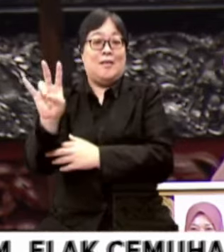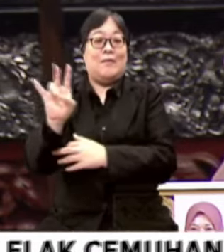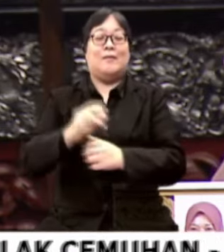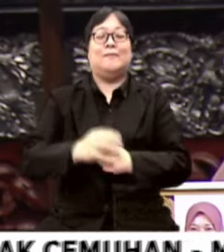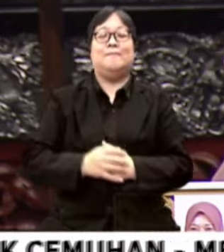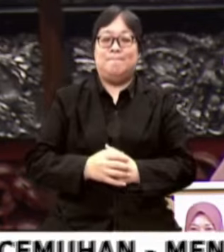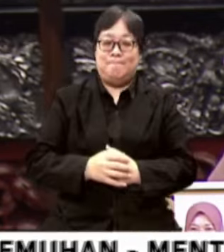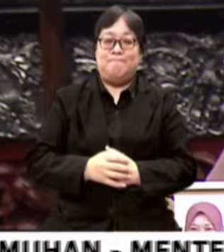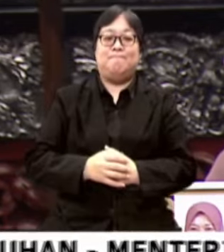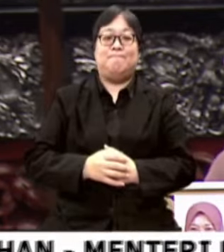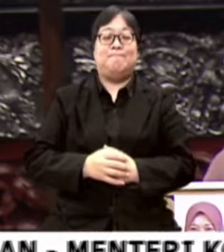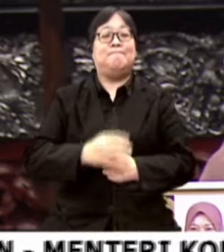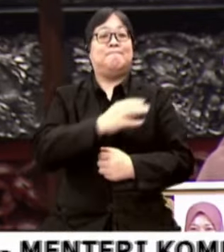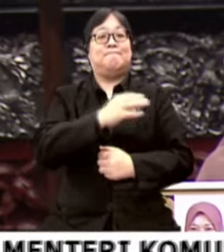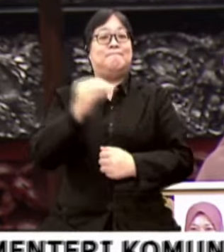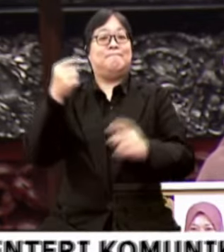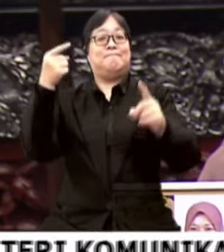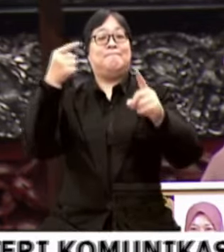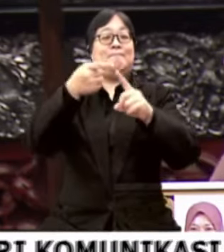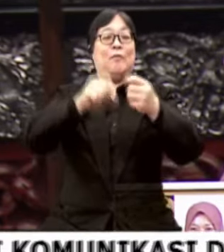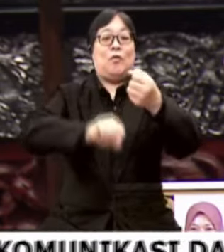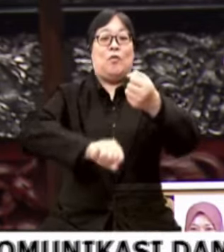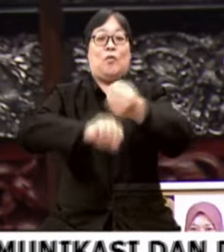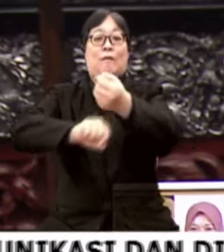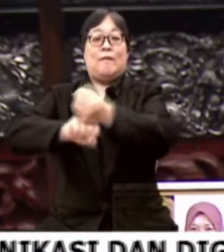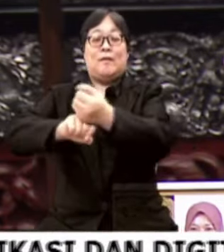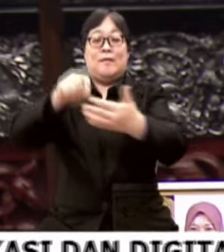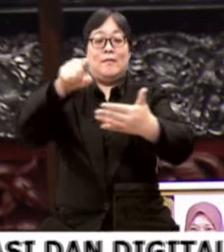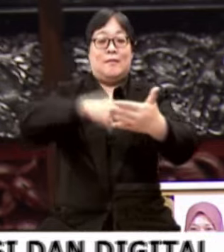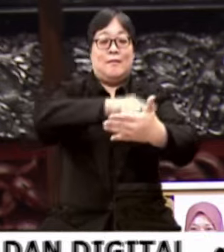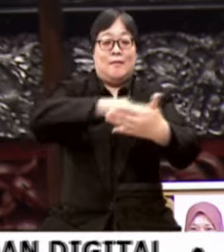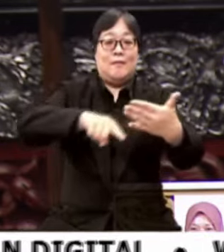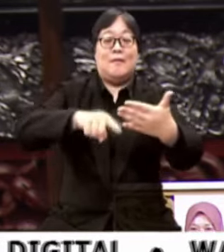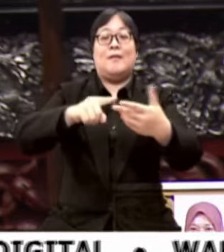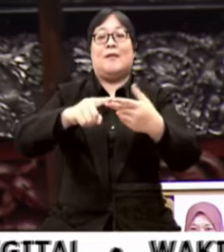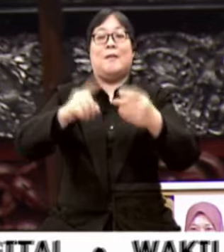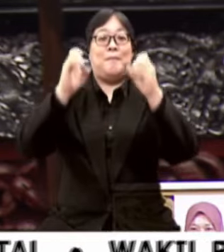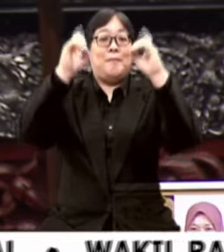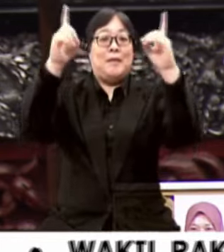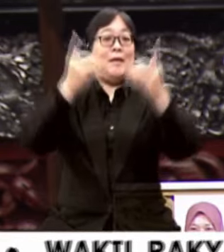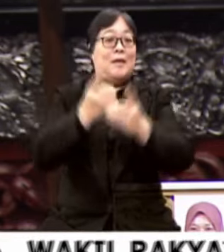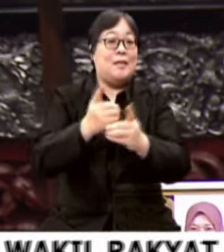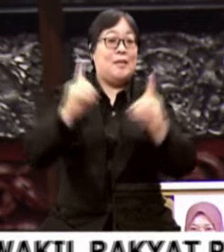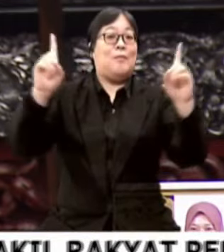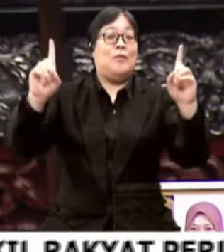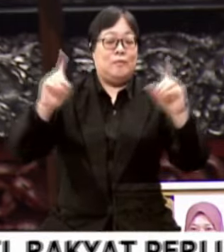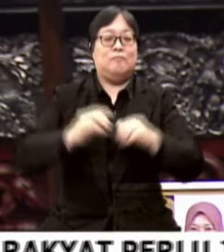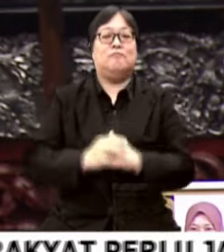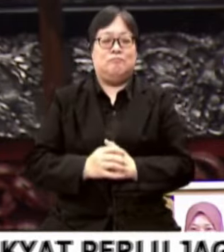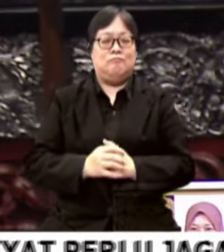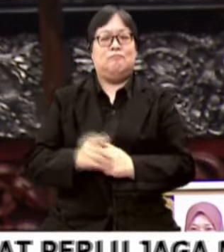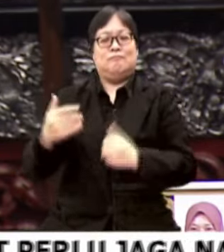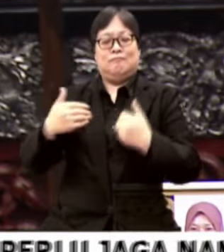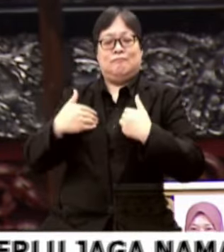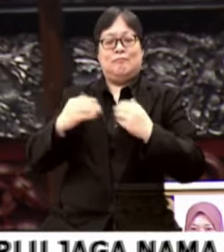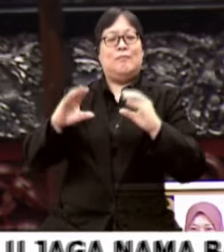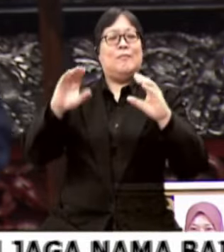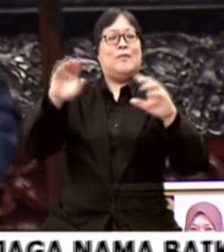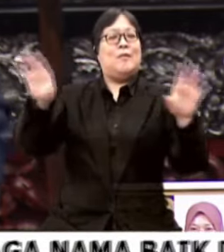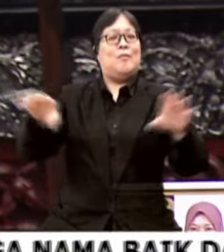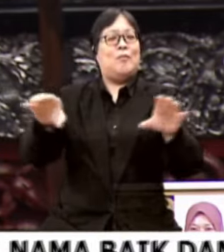bagi tujuan edukasi bagi pilihan rakyat pendidikan demokrasi mereka laksanakan program beliau